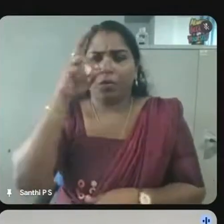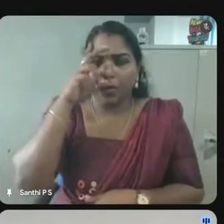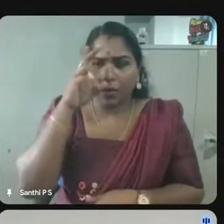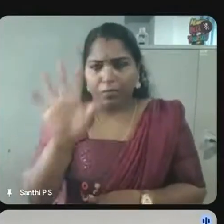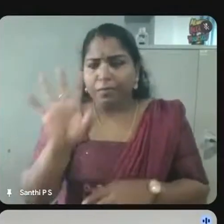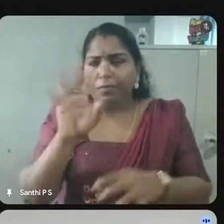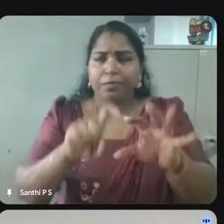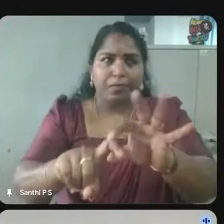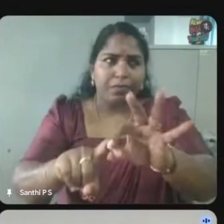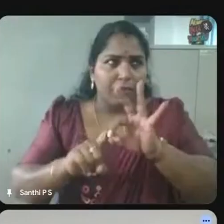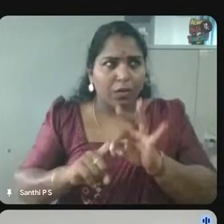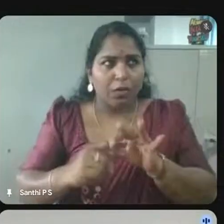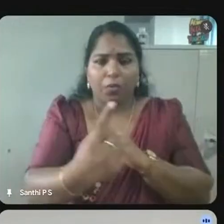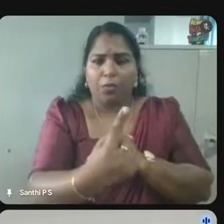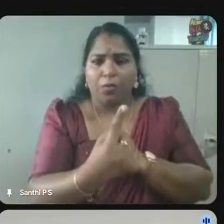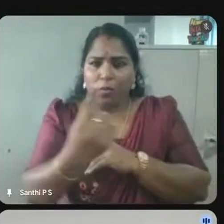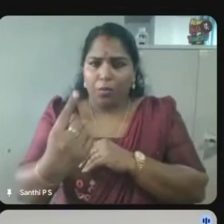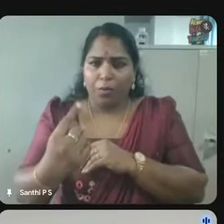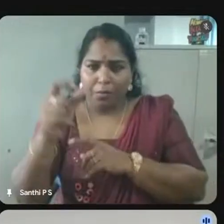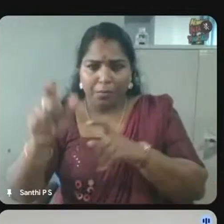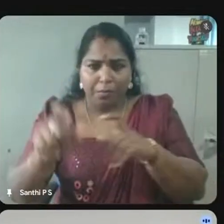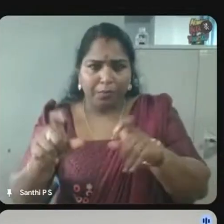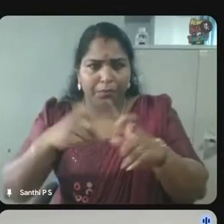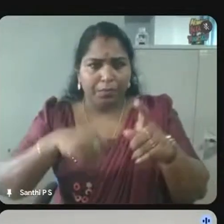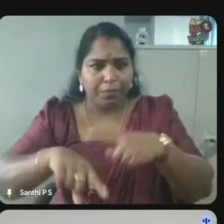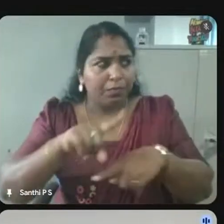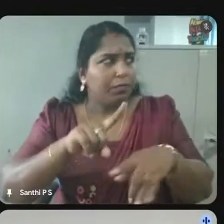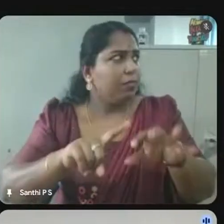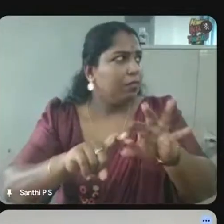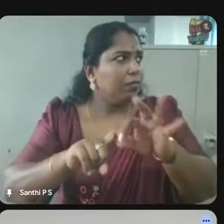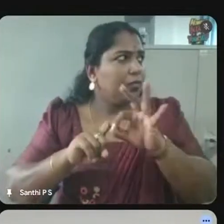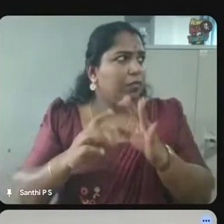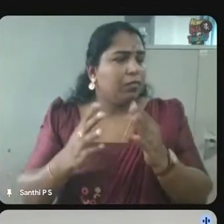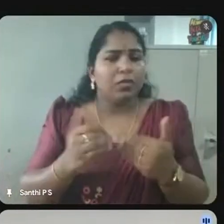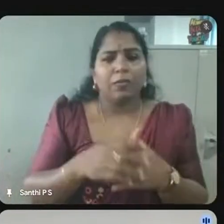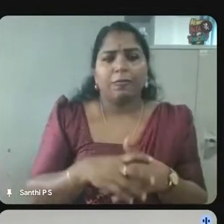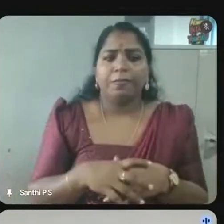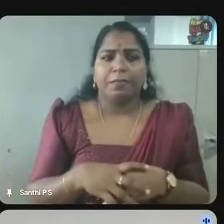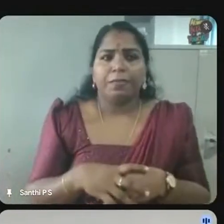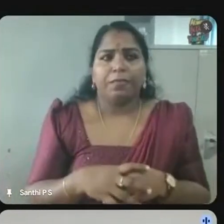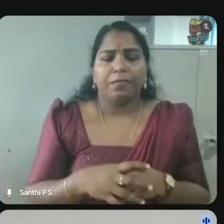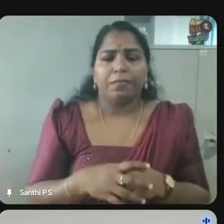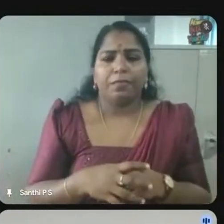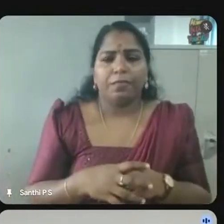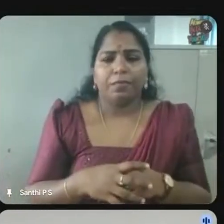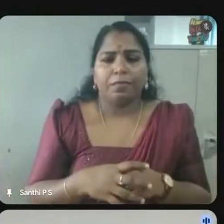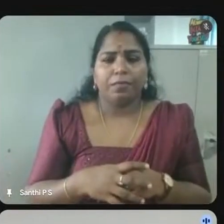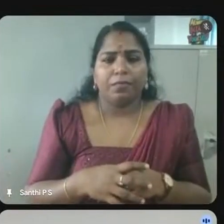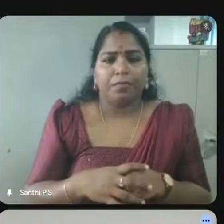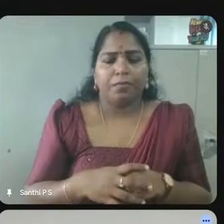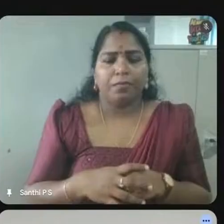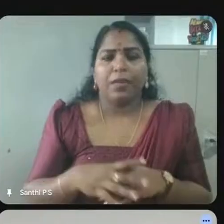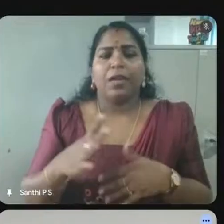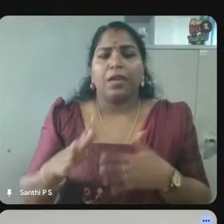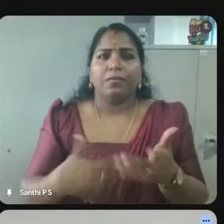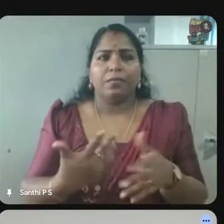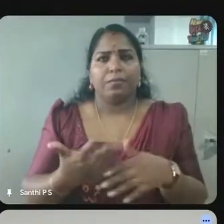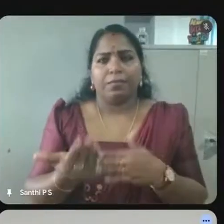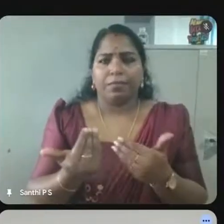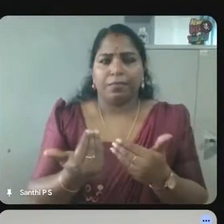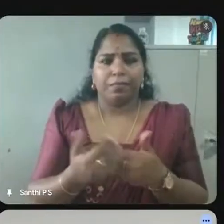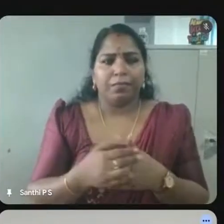ചോദിക്കാവുന്നതാണ്. ഓരോരുത്തരായി മൈക്ക് അൺമ്യൂട്ട് ചെയ്തുകൊണ്ട് ചോദിക്കാം. അല്ലാത്ത പക്ഷം നിങ്ങൾക്ക് ചാറ്റ് ബോക്സിലും ചോദിക്കാവുന്നതാണ്.